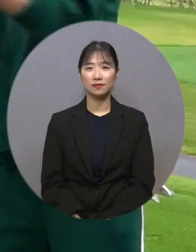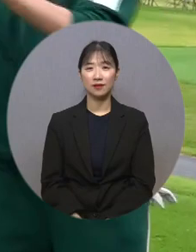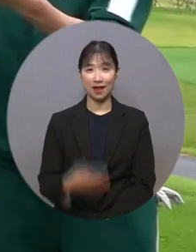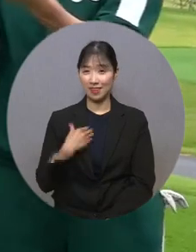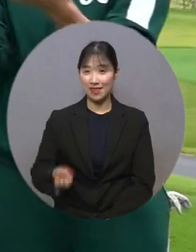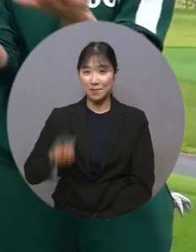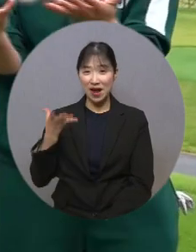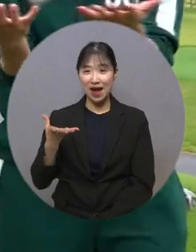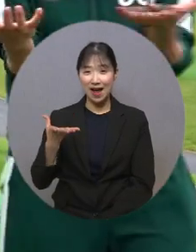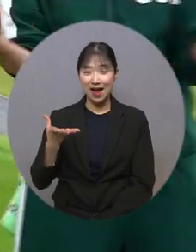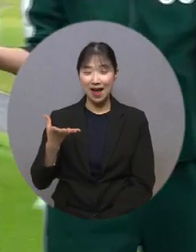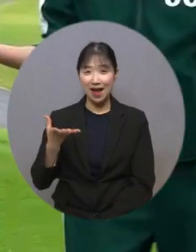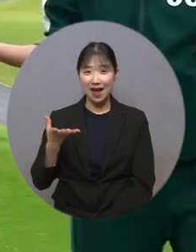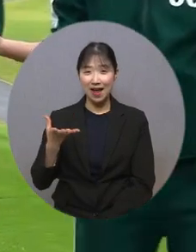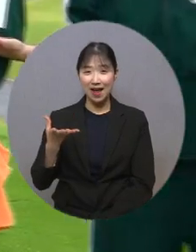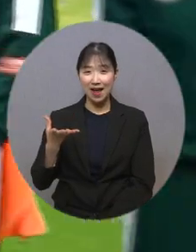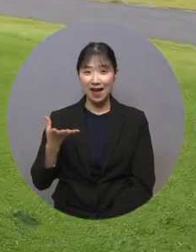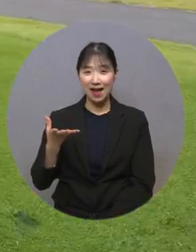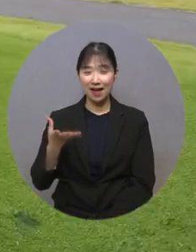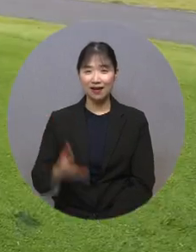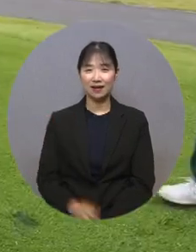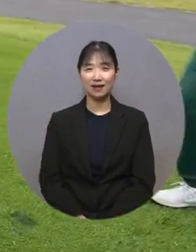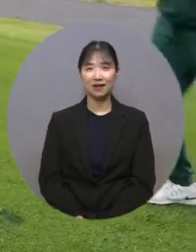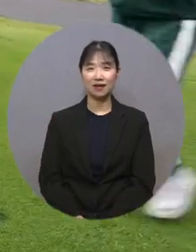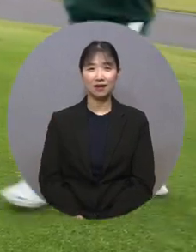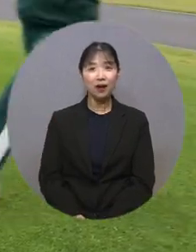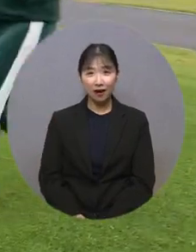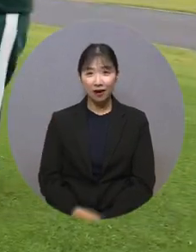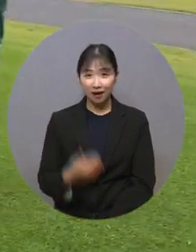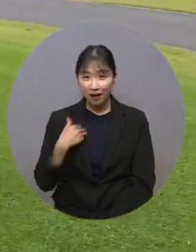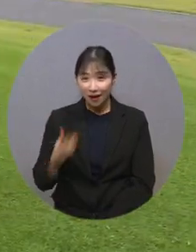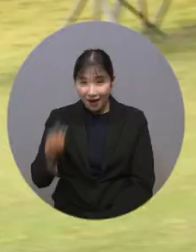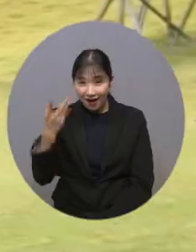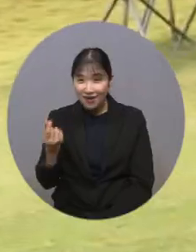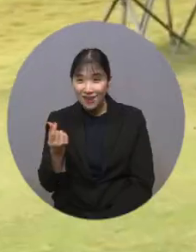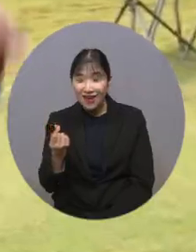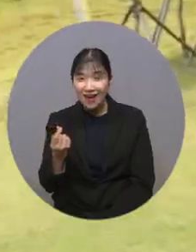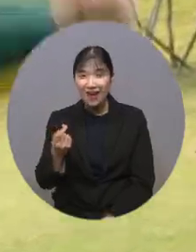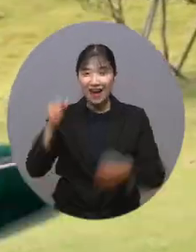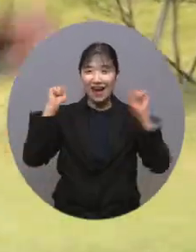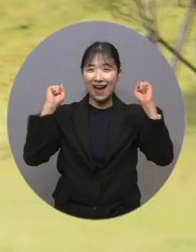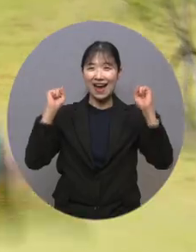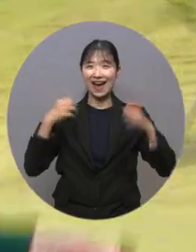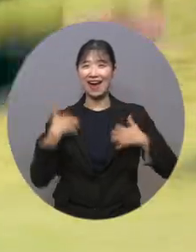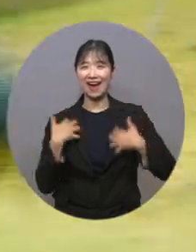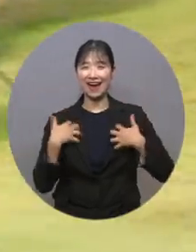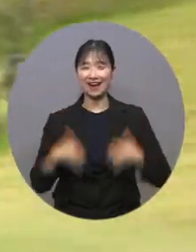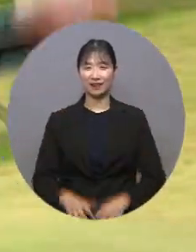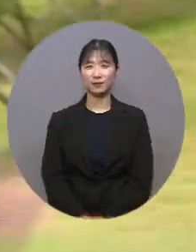하잖아. 오! 오! 하잖아. 그게 좋은 거야? 그게 좋은 거야? 와!